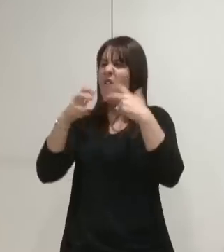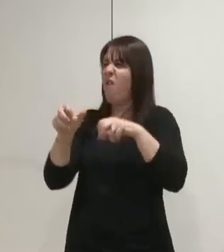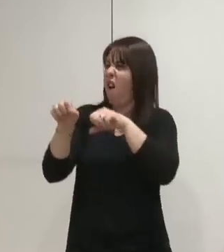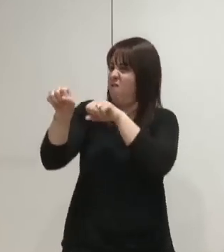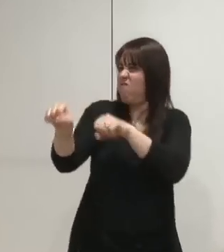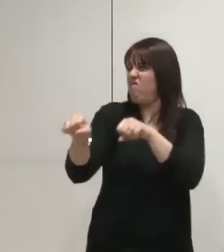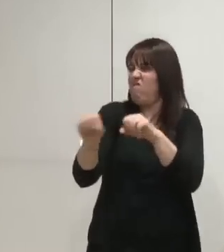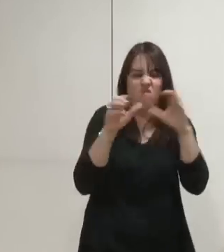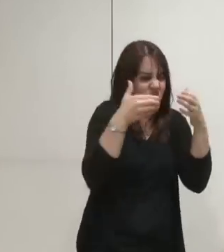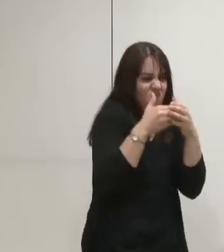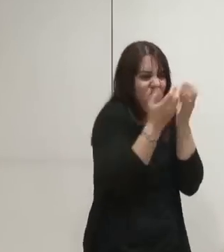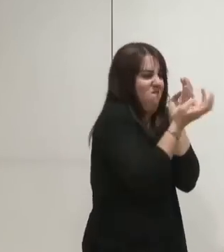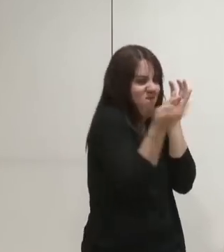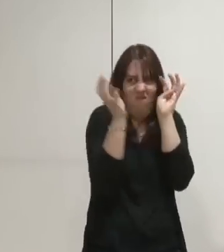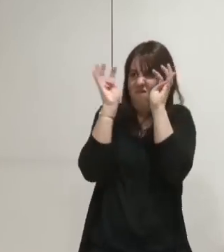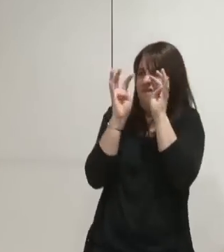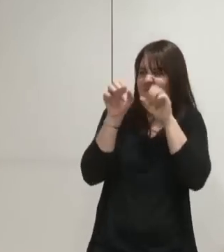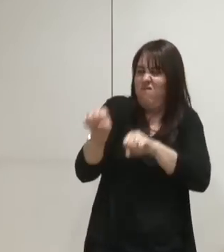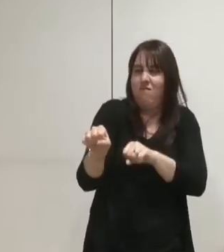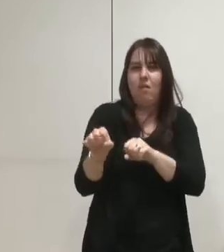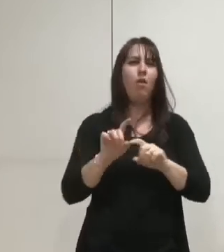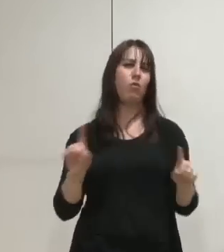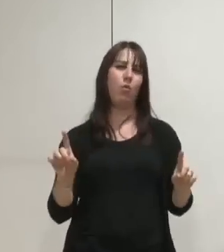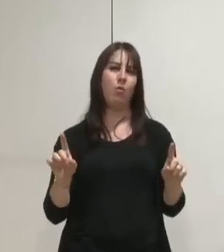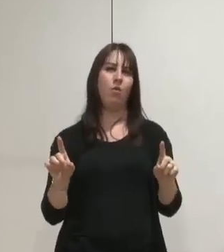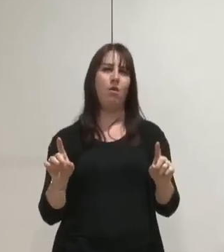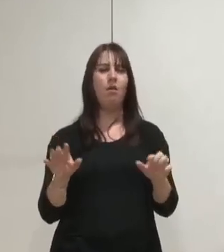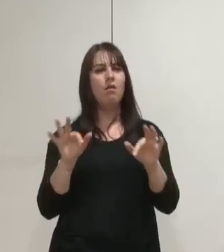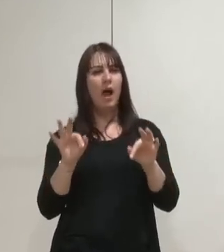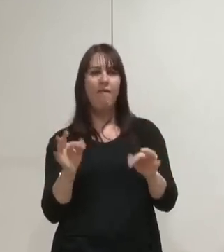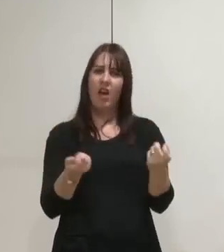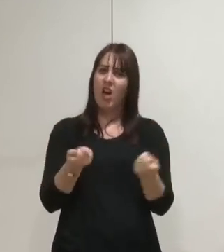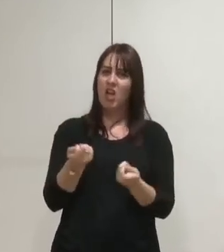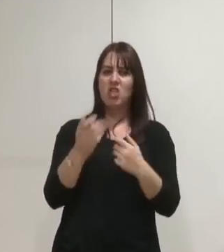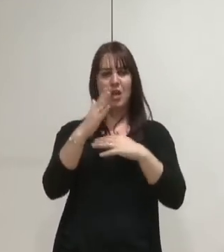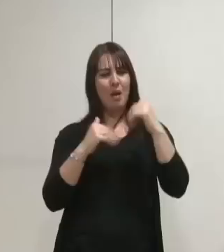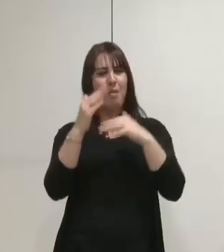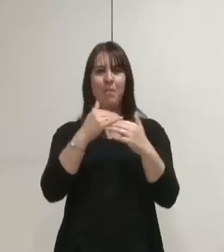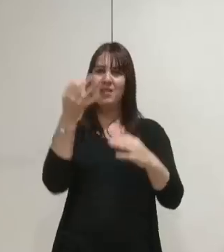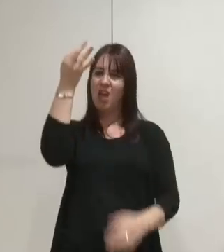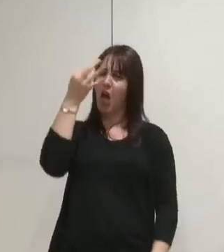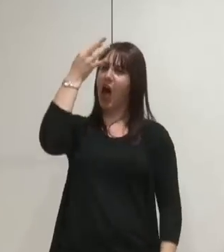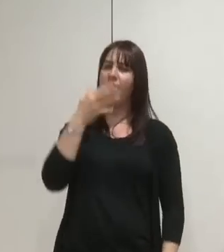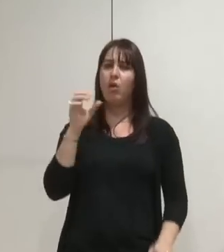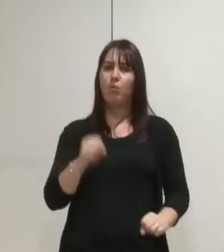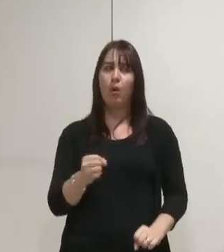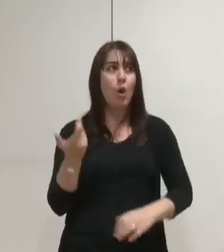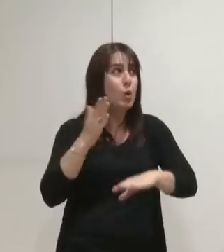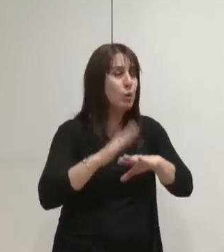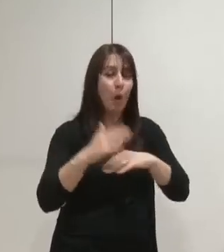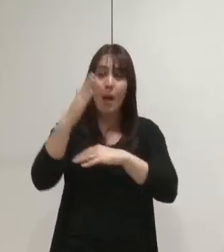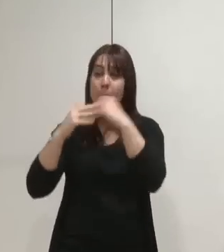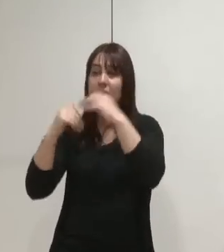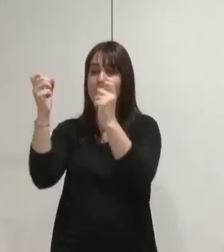qui qui s'imagine que dans le cadre d'une régie on va pouvoir inventer un métier qui est un métier qui ne s'invente pas ici